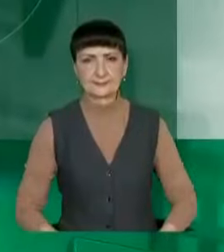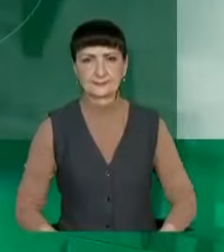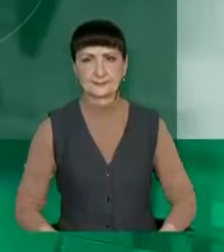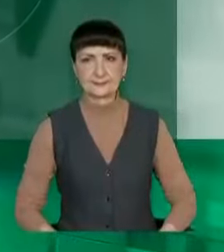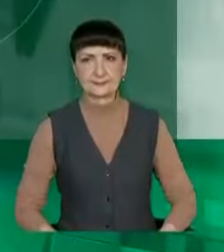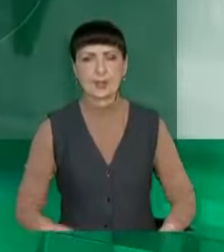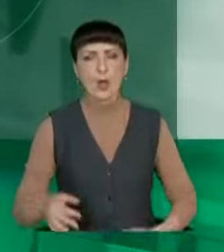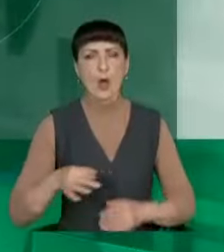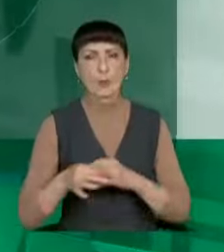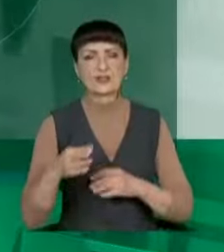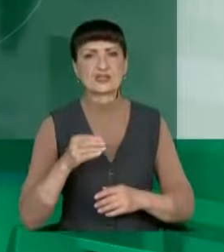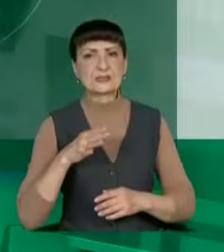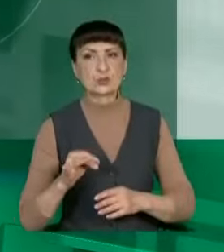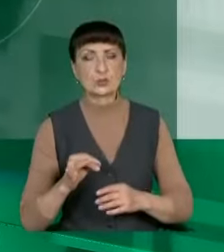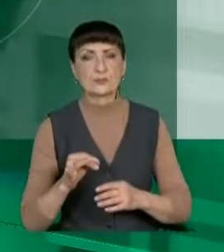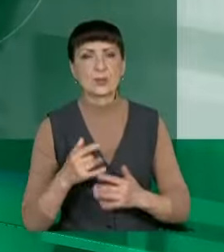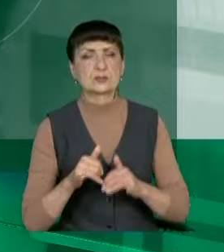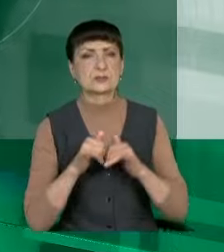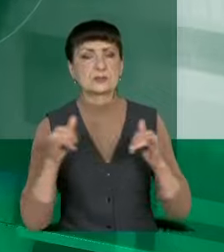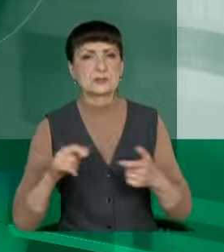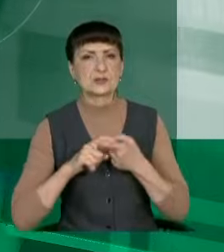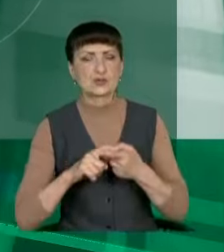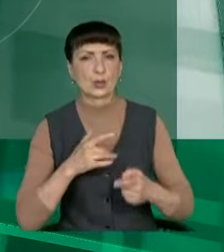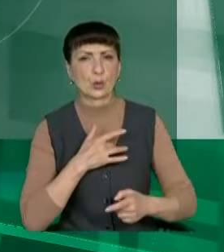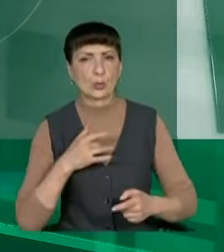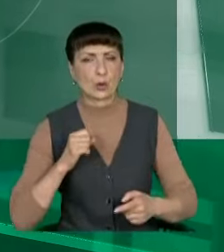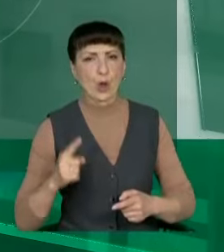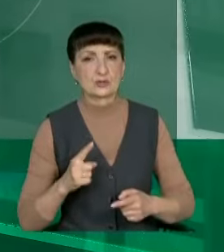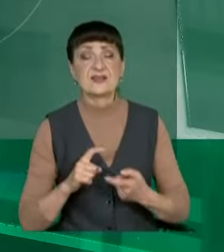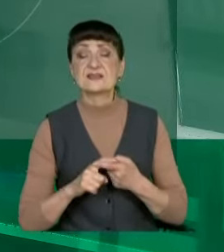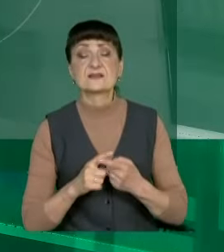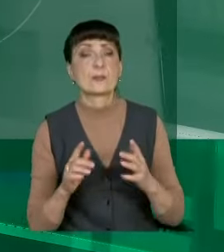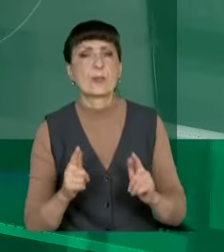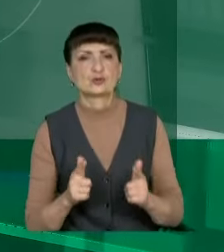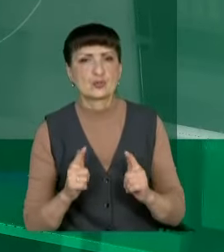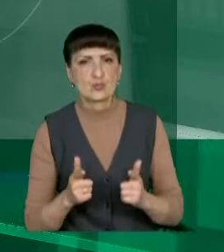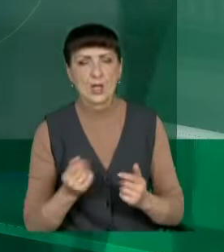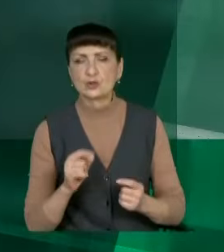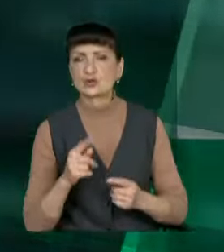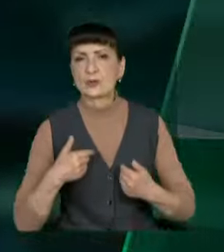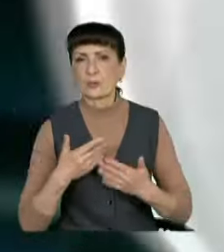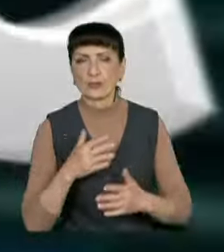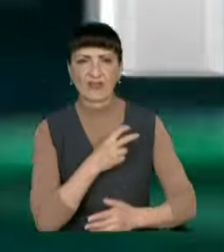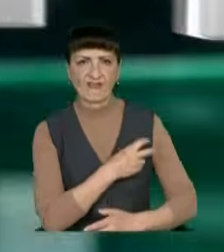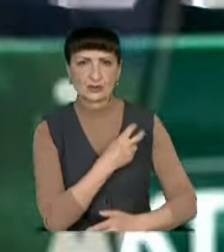В области ЖТСУ растет число заражений туберкулезом. С чем это связано и что рекомендуют врачи?